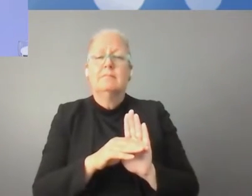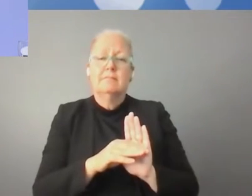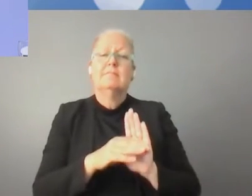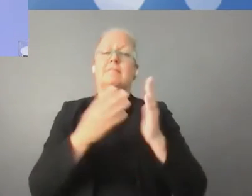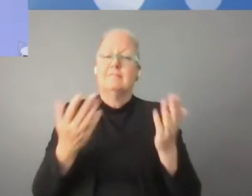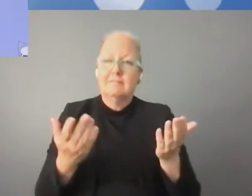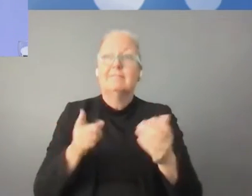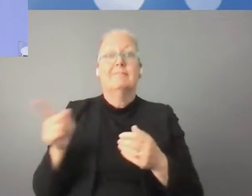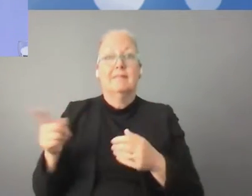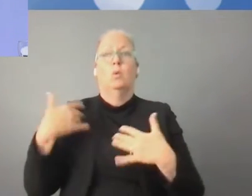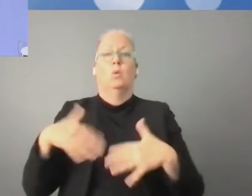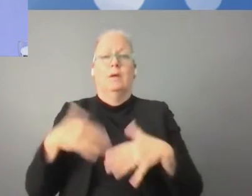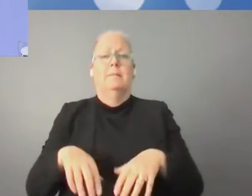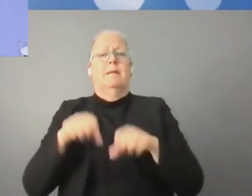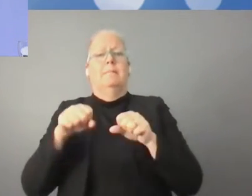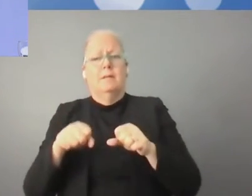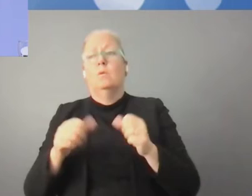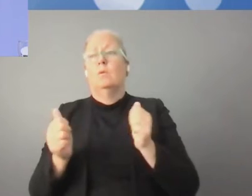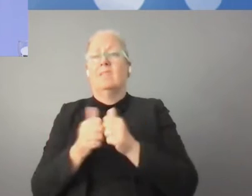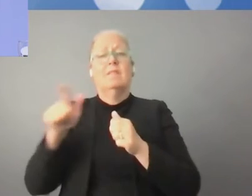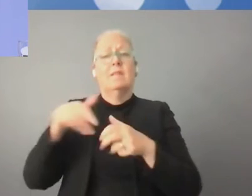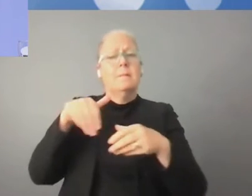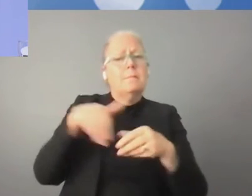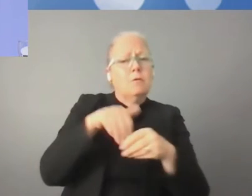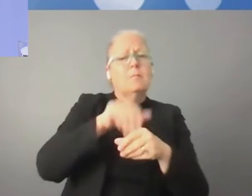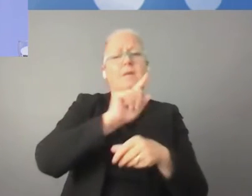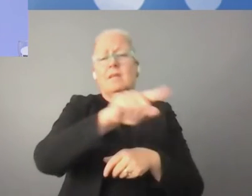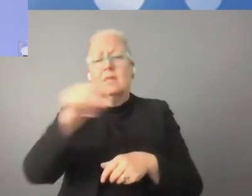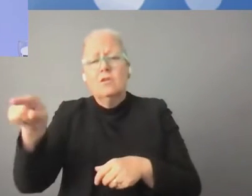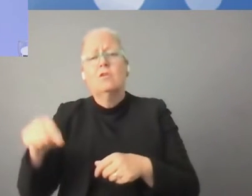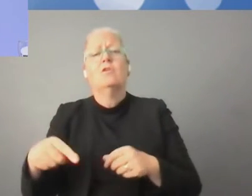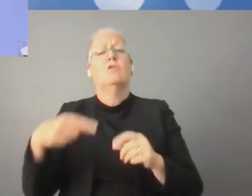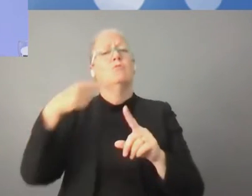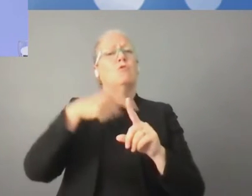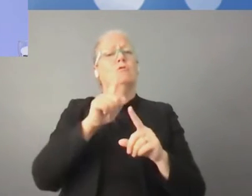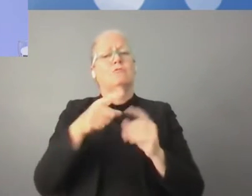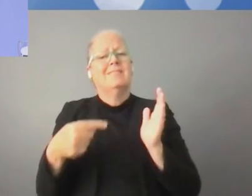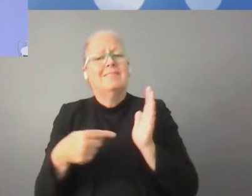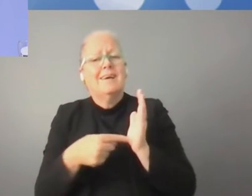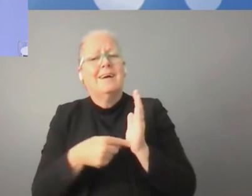развития сотрудничества в области цифровых технологий. Это